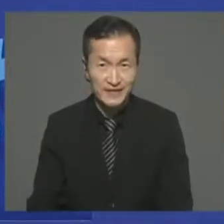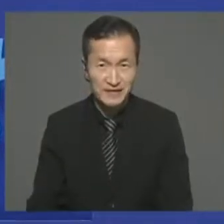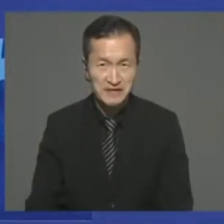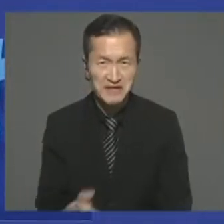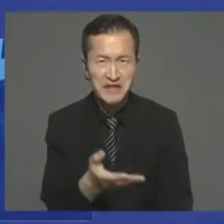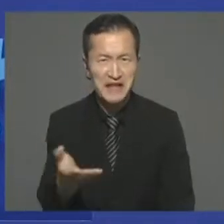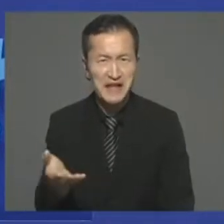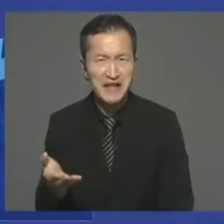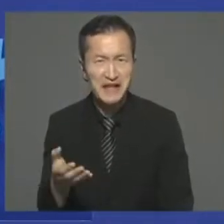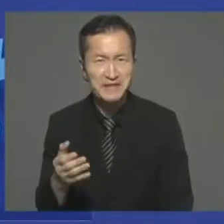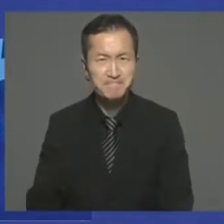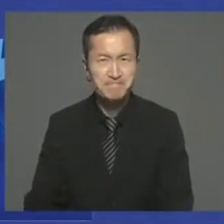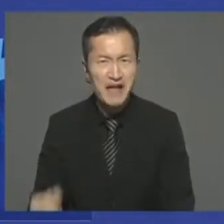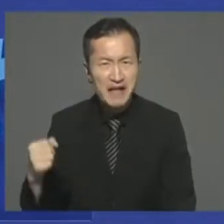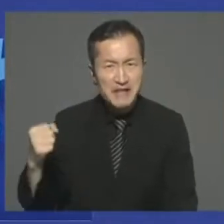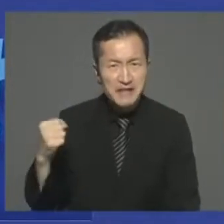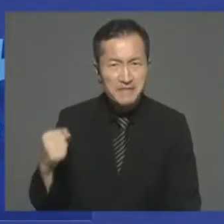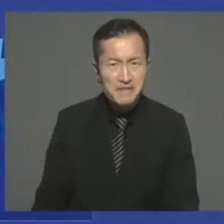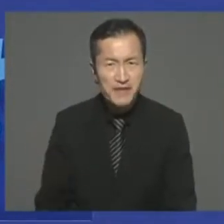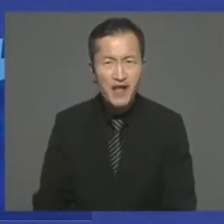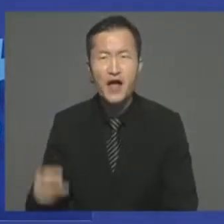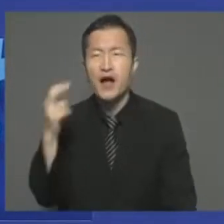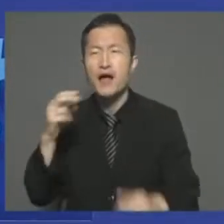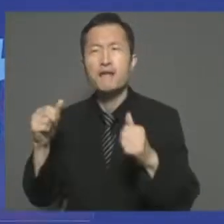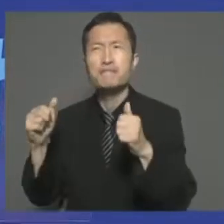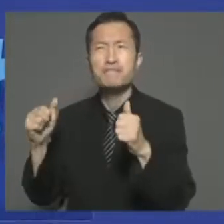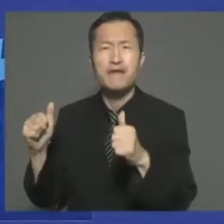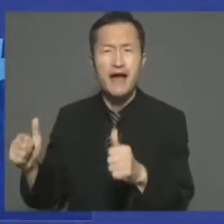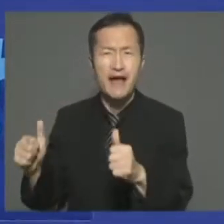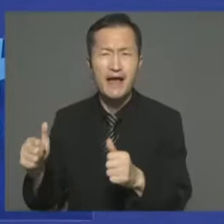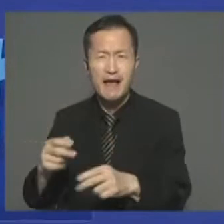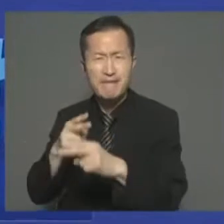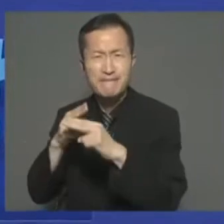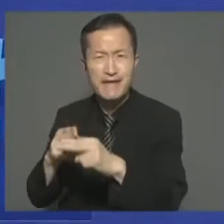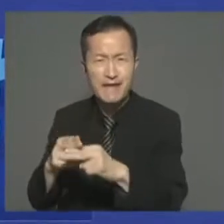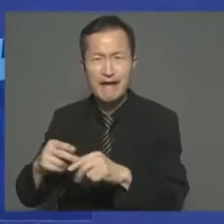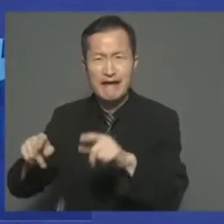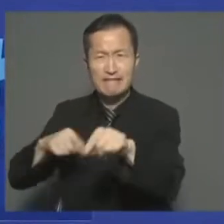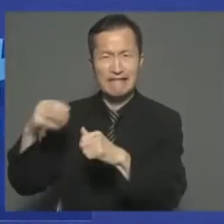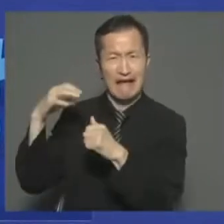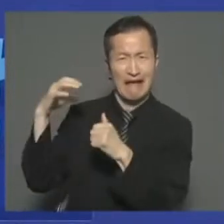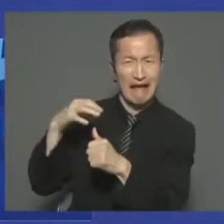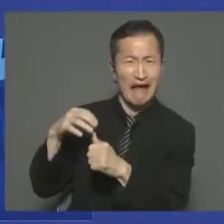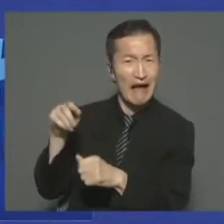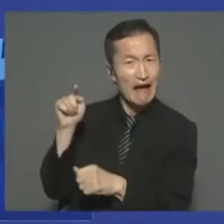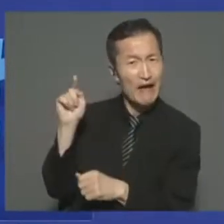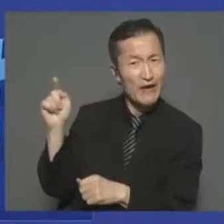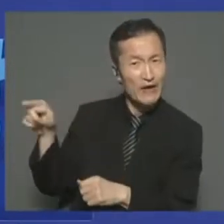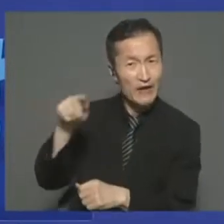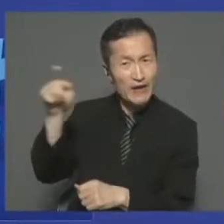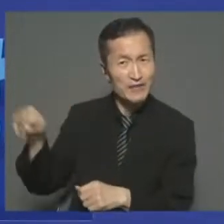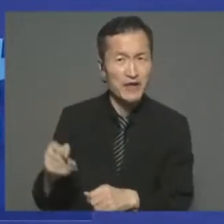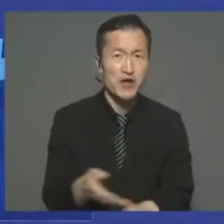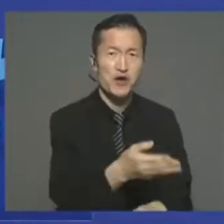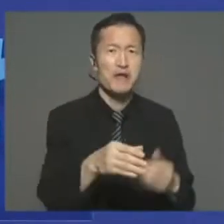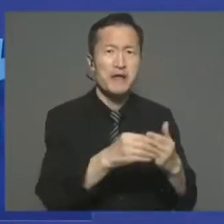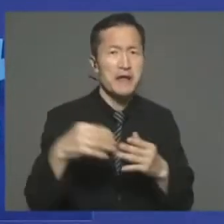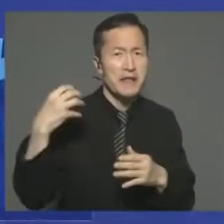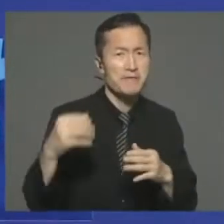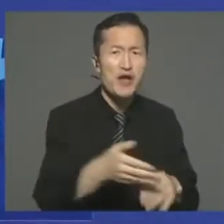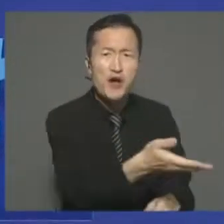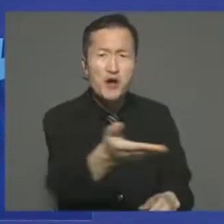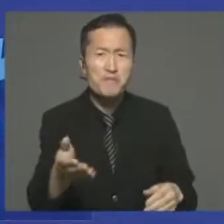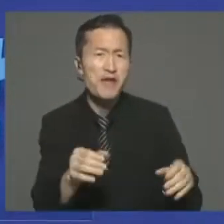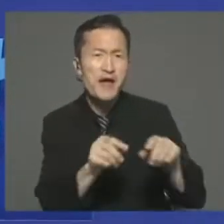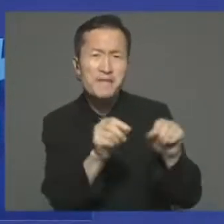단결하면 검찰공화국, 검찰독재, 정치 탄압으로부터 우리의 지도자와 우리의 동지들을